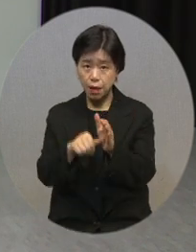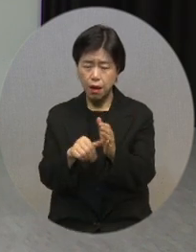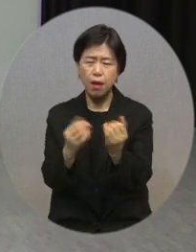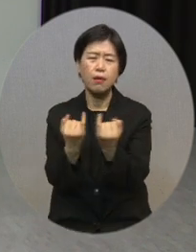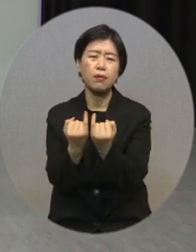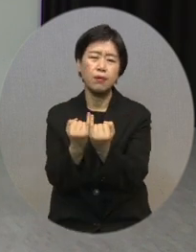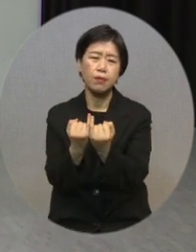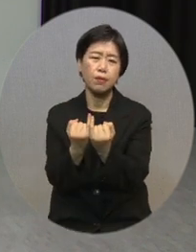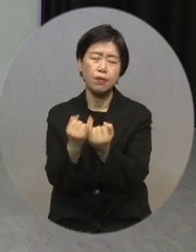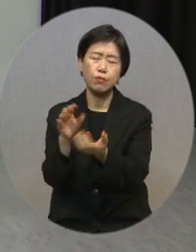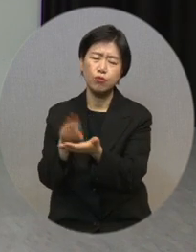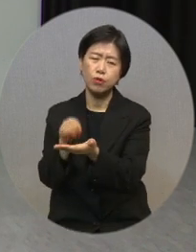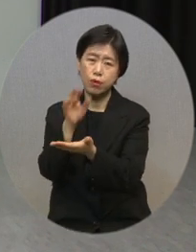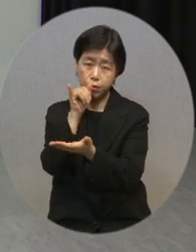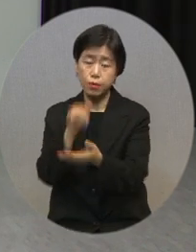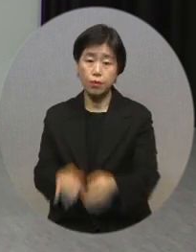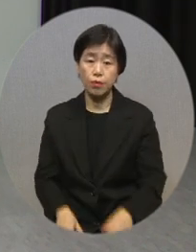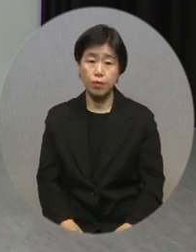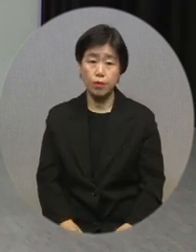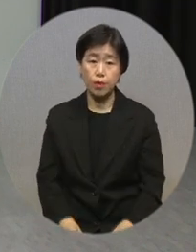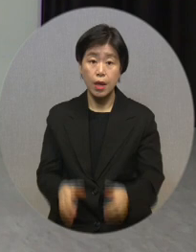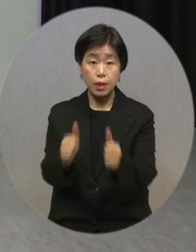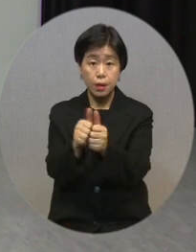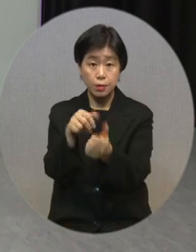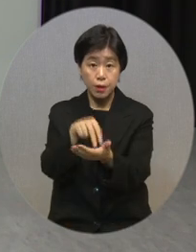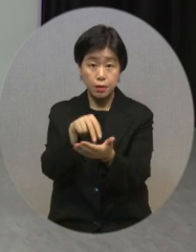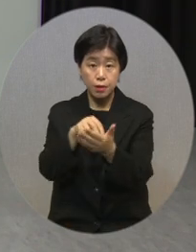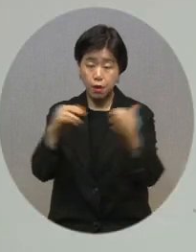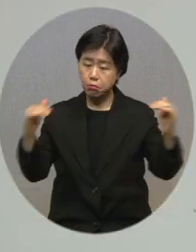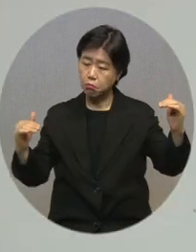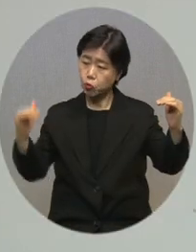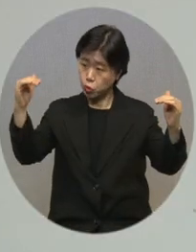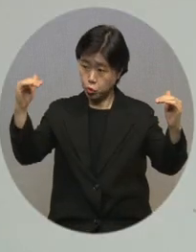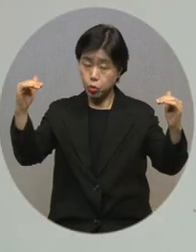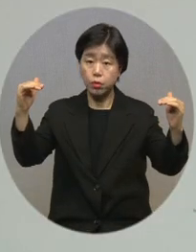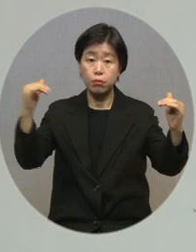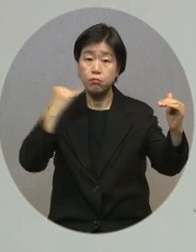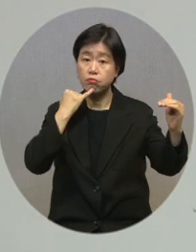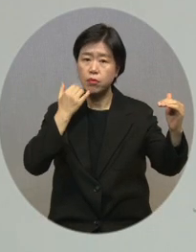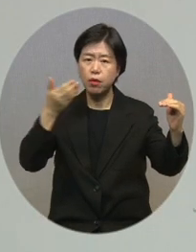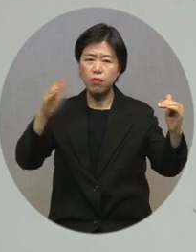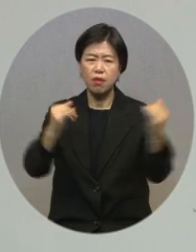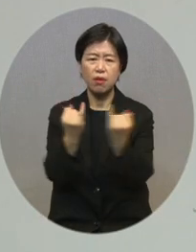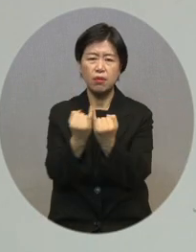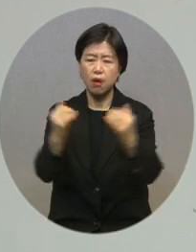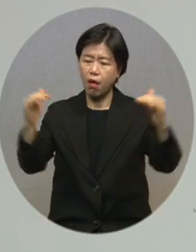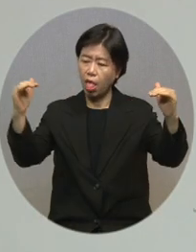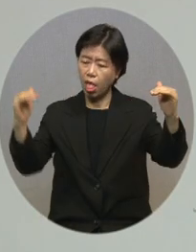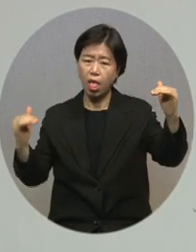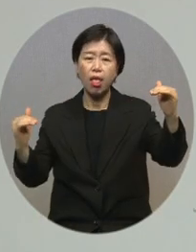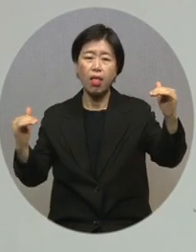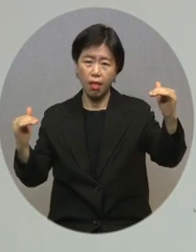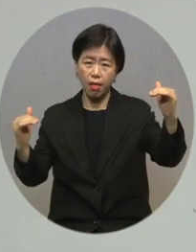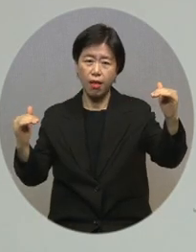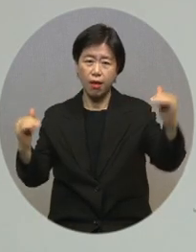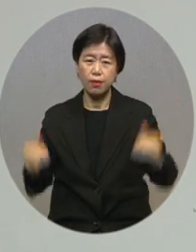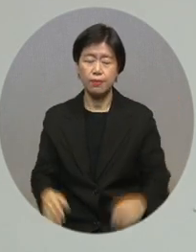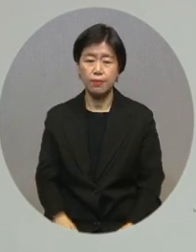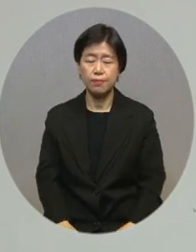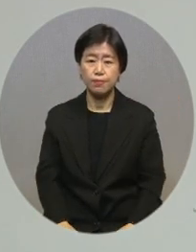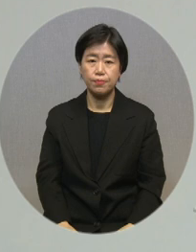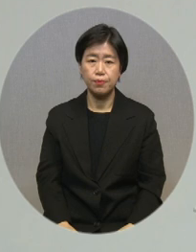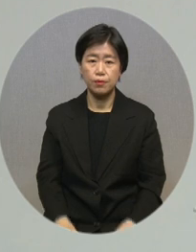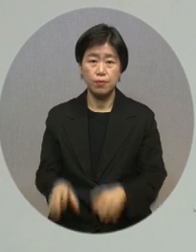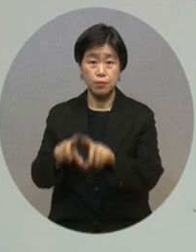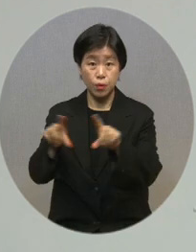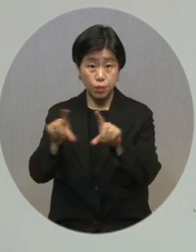문제입니다. 남성 고용률은 OECD 평균 수준을 다 끌어올라왔는데 네. 여성 고용률은 OECD 평균보다 낮습니다. 아.